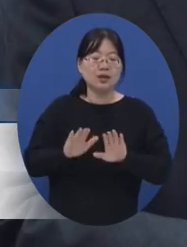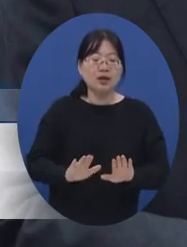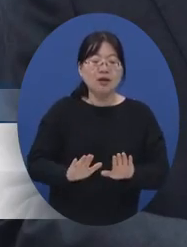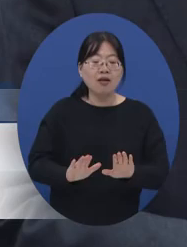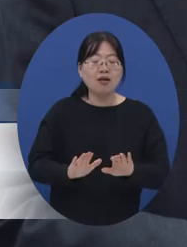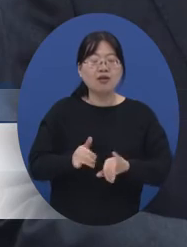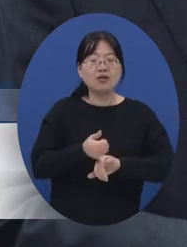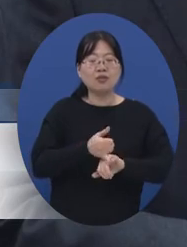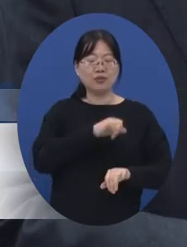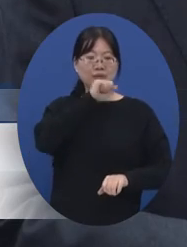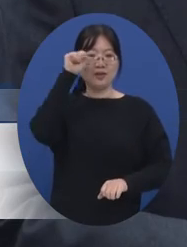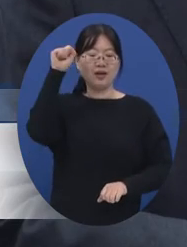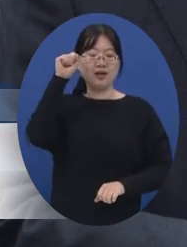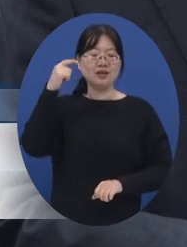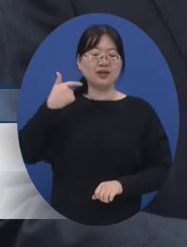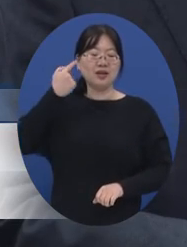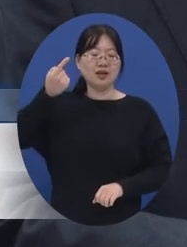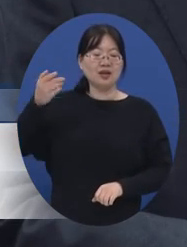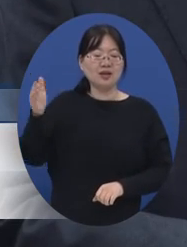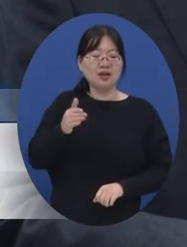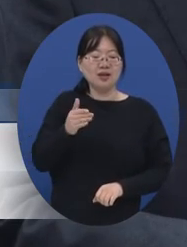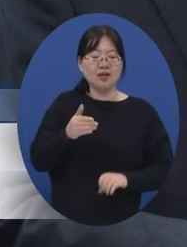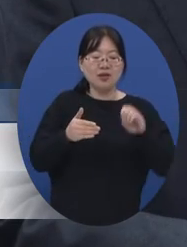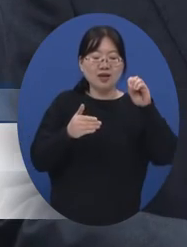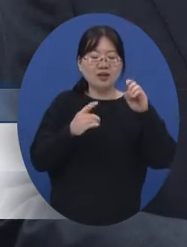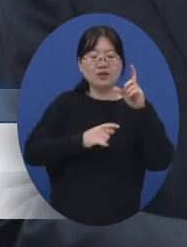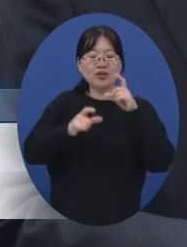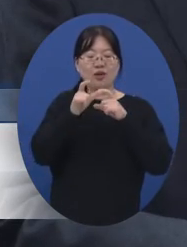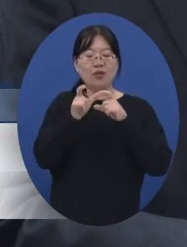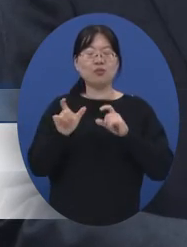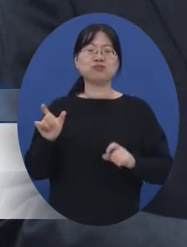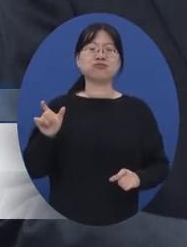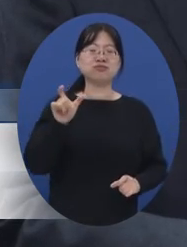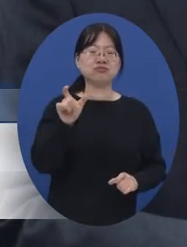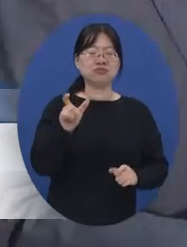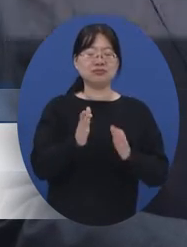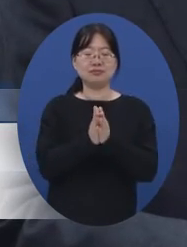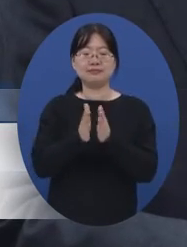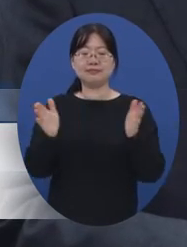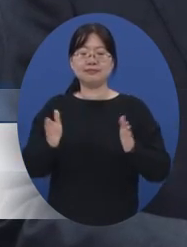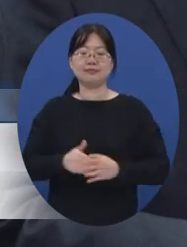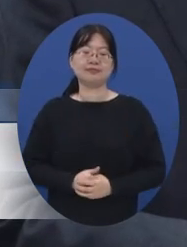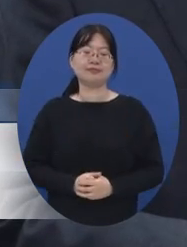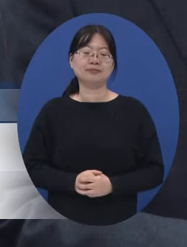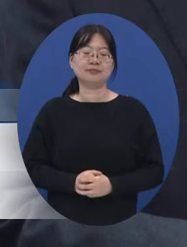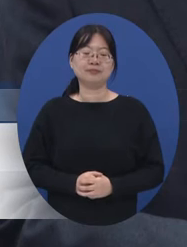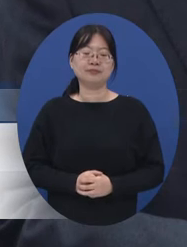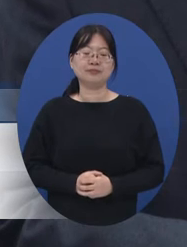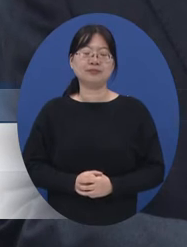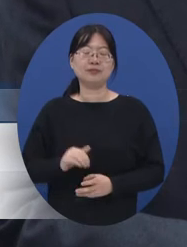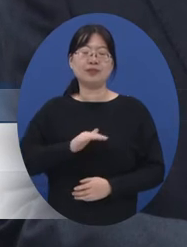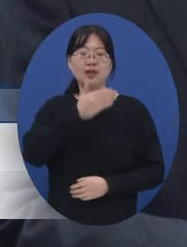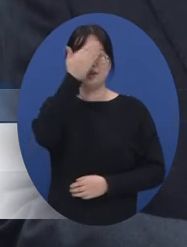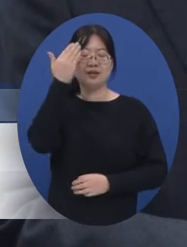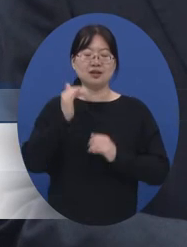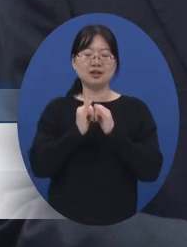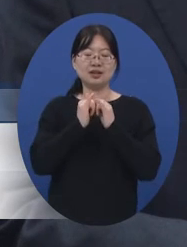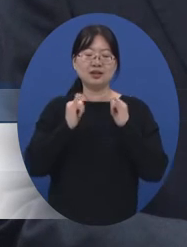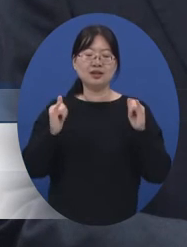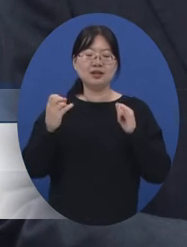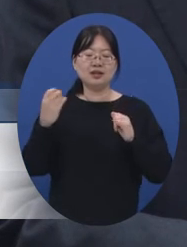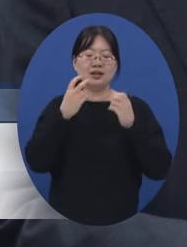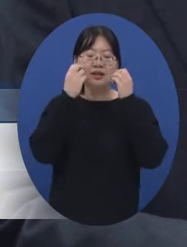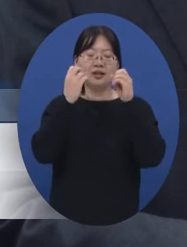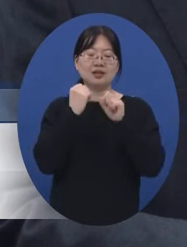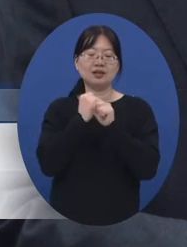저희가 꼭 성공해서 다음부터는 저희가 공 하나쯤 더 붙여가지고 또 시행하고 그게 우리 젊은 세대